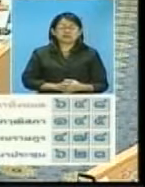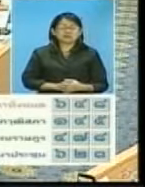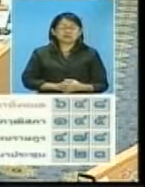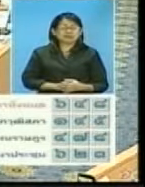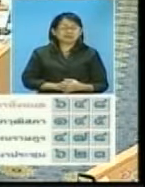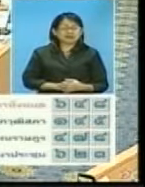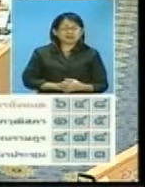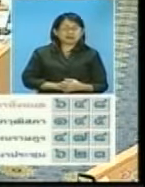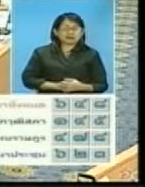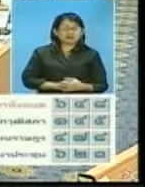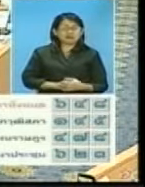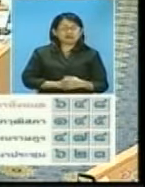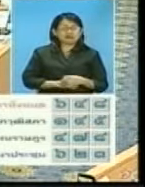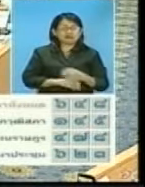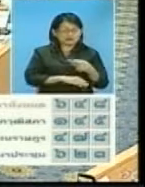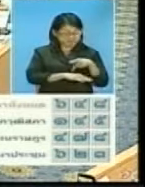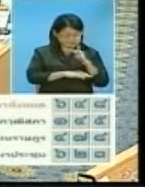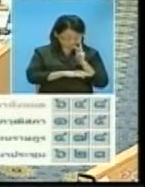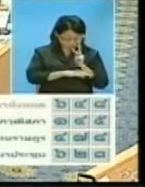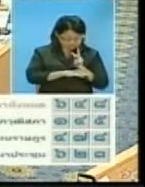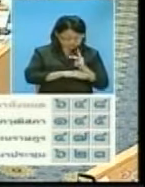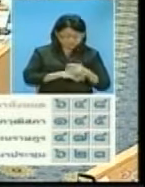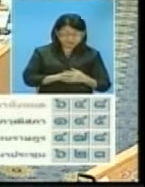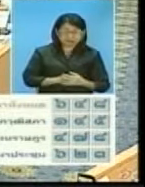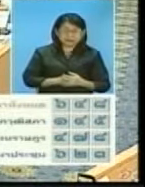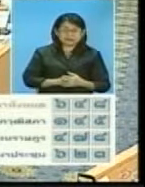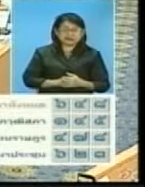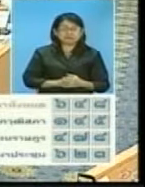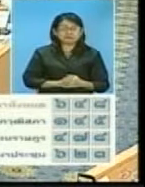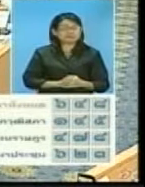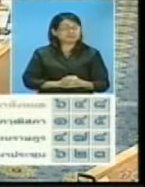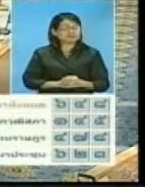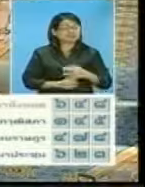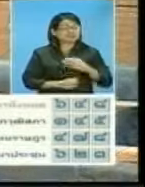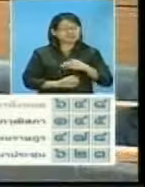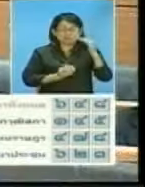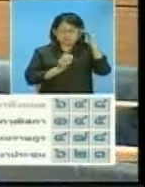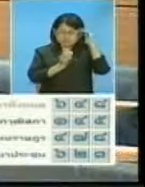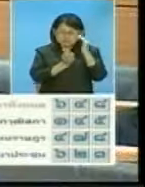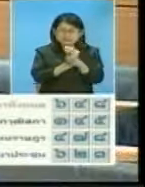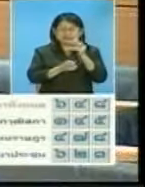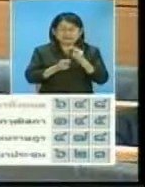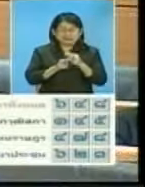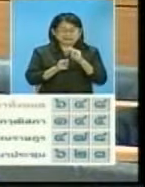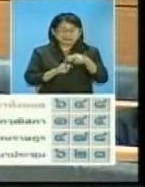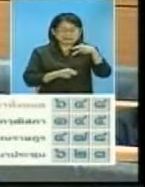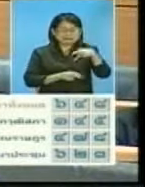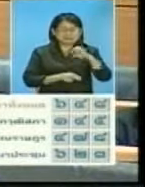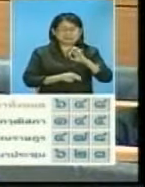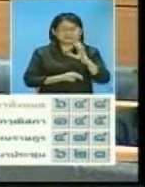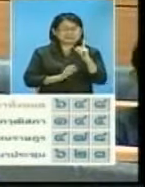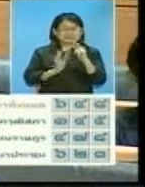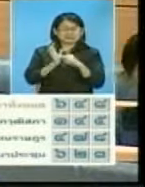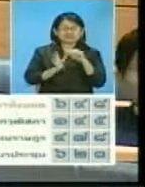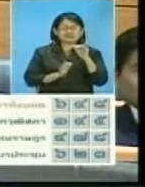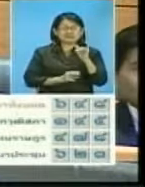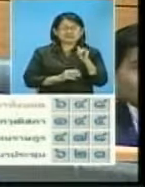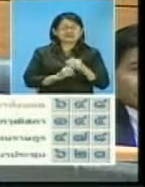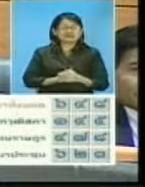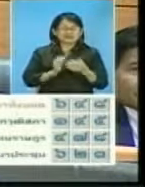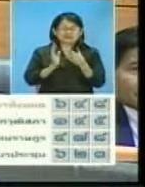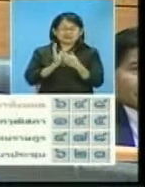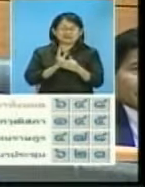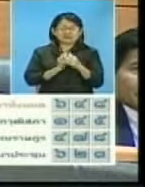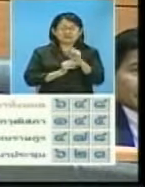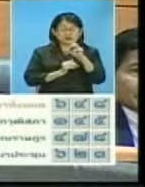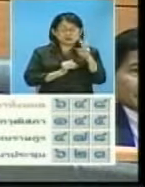กราบเรียนท่านประธานรัฐสภาที่เคารพกับผมพลตำรวจโทพิชัยสุนทรสัจจบุญสมาชิกวุฒิสภาจากจังหวัด